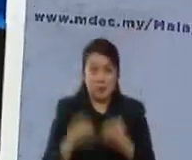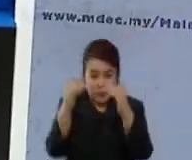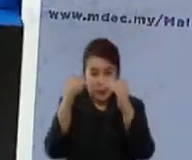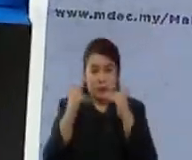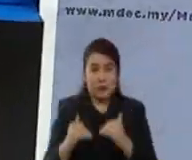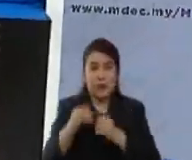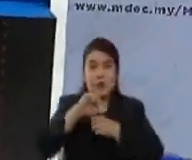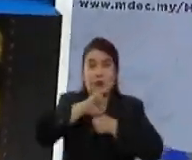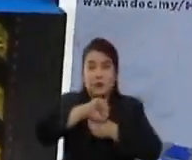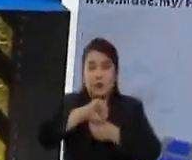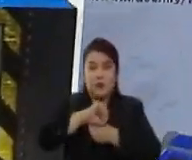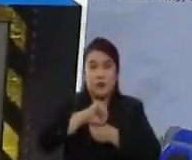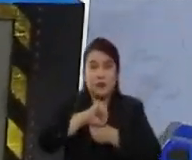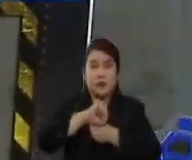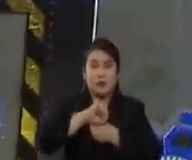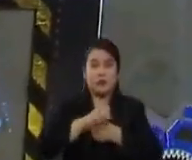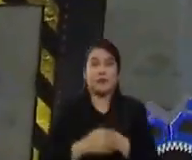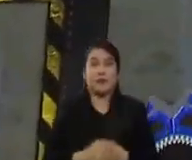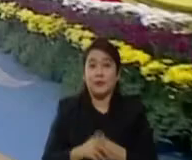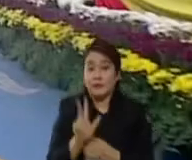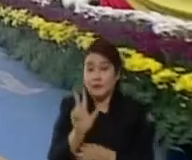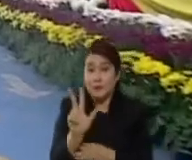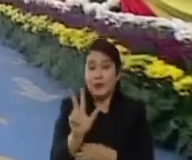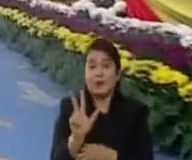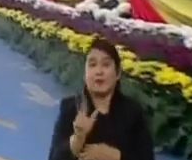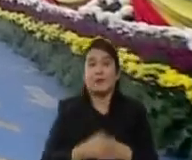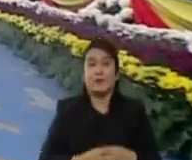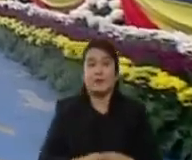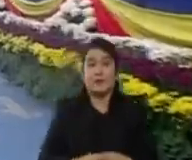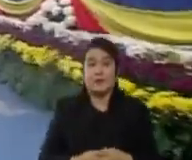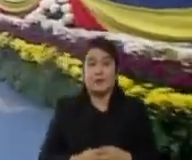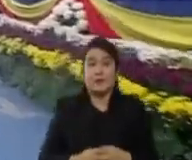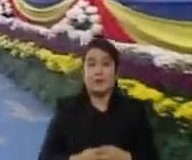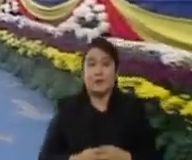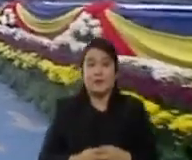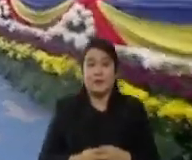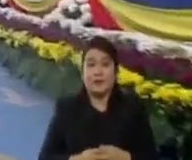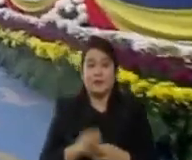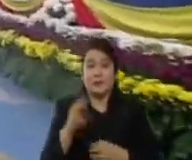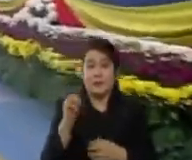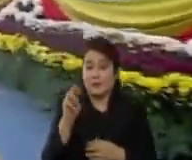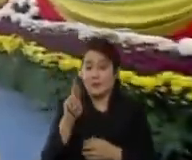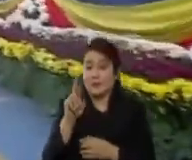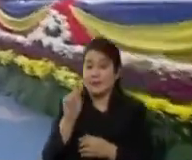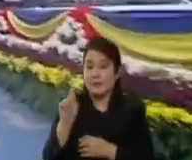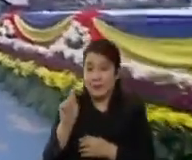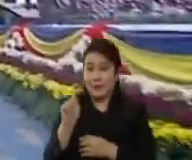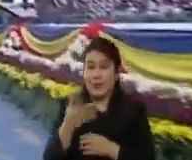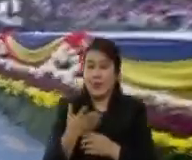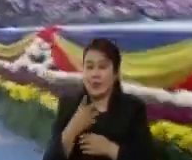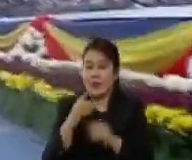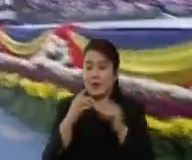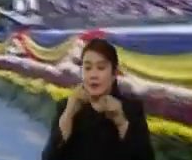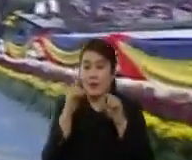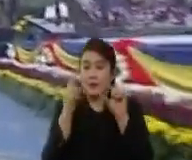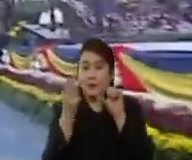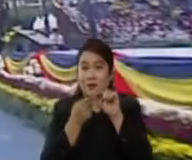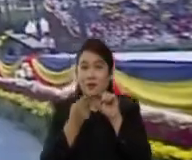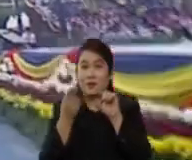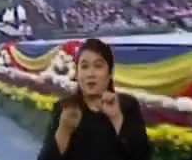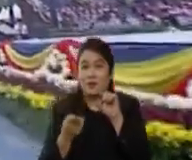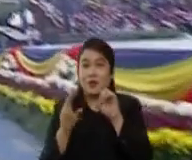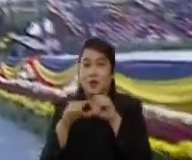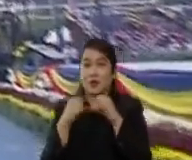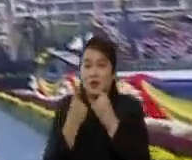Seterusnya, kontinjen penjalan kaki ketiga terdiri daripada MRT Corporation, Genting Group, Pharma Niaga